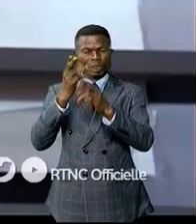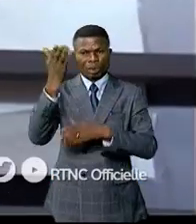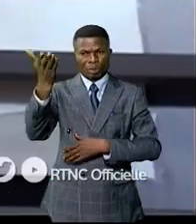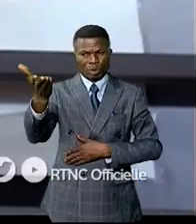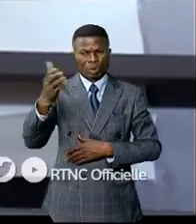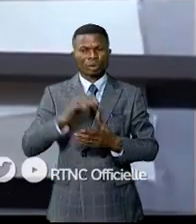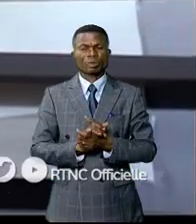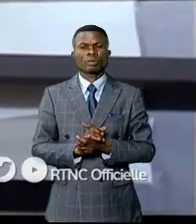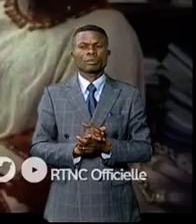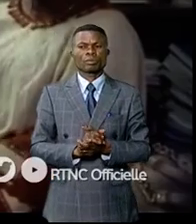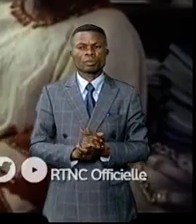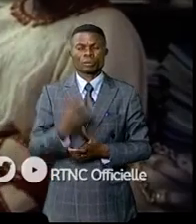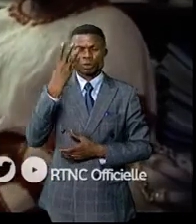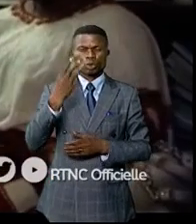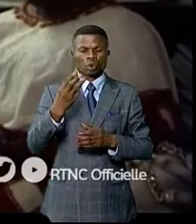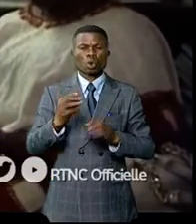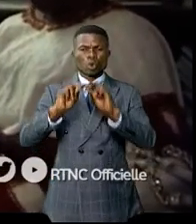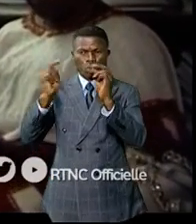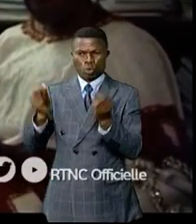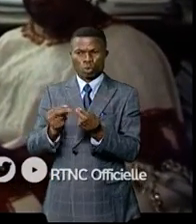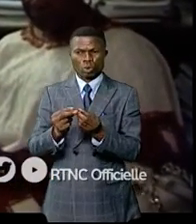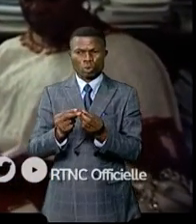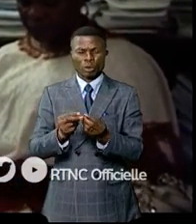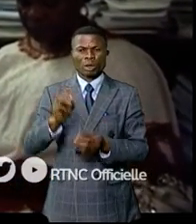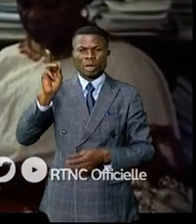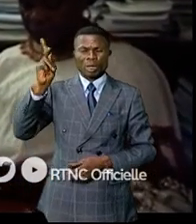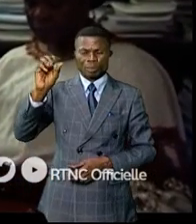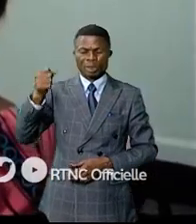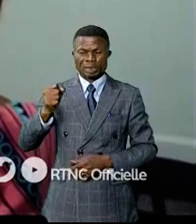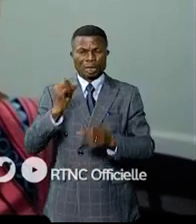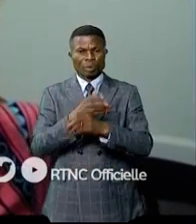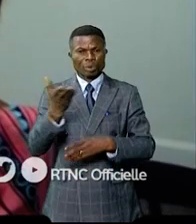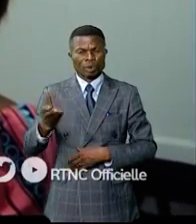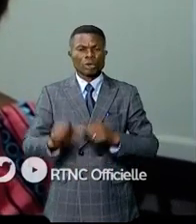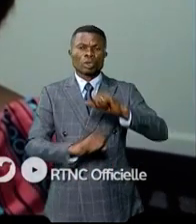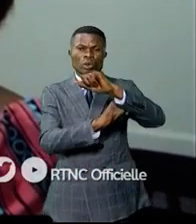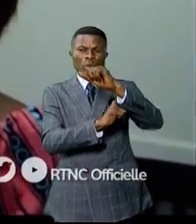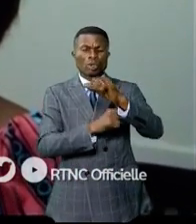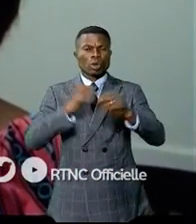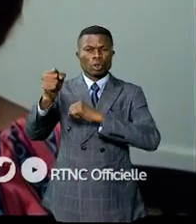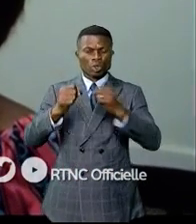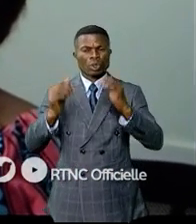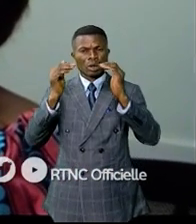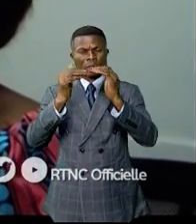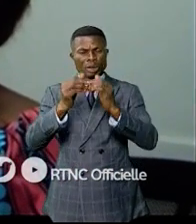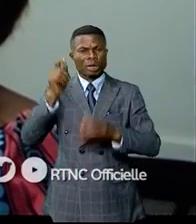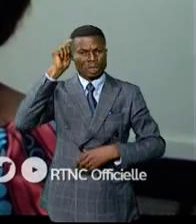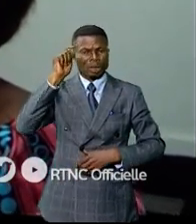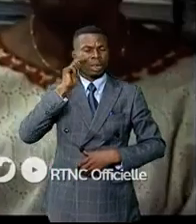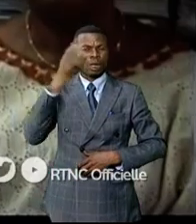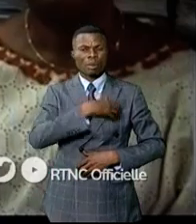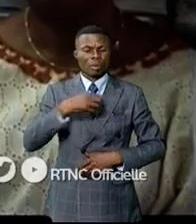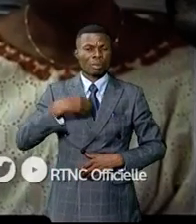Des experts est l'un des 3 organes de la structure BCGPCD mise en place pour soutenir les combats de l'égalité des sexes. À la